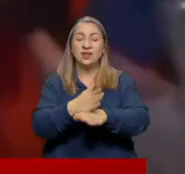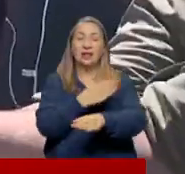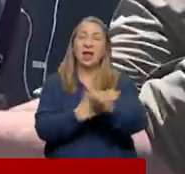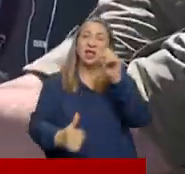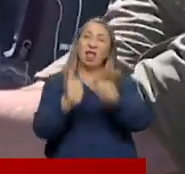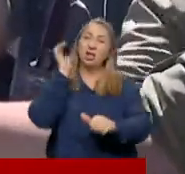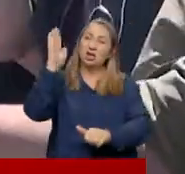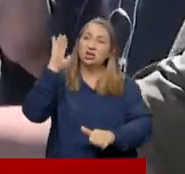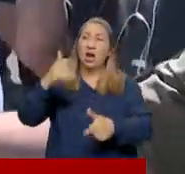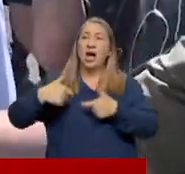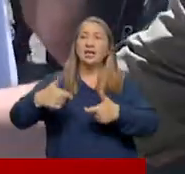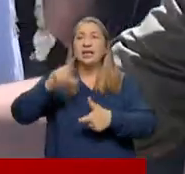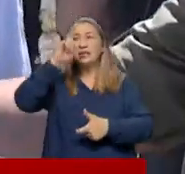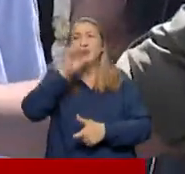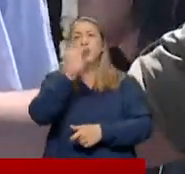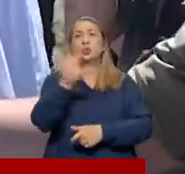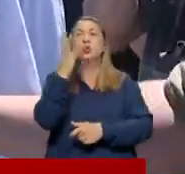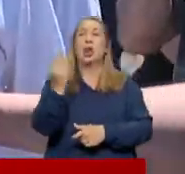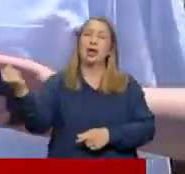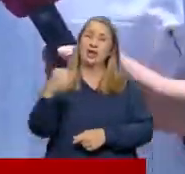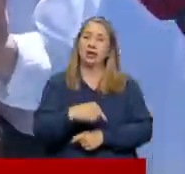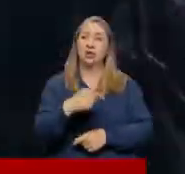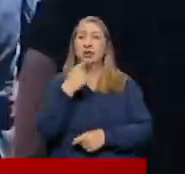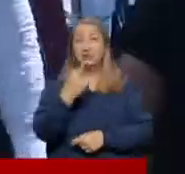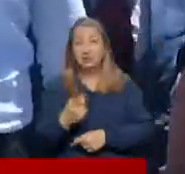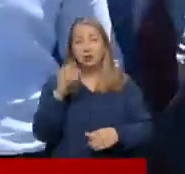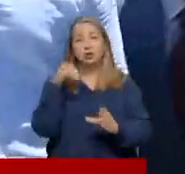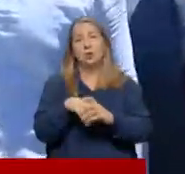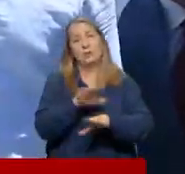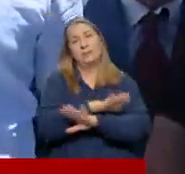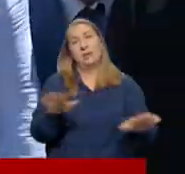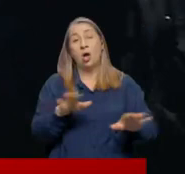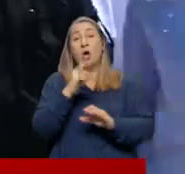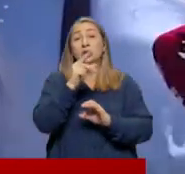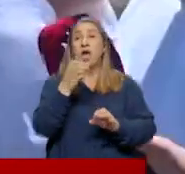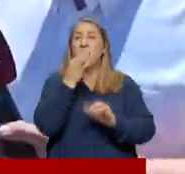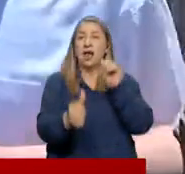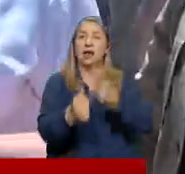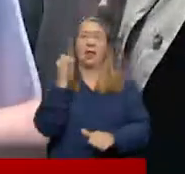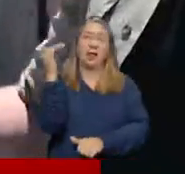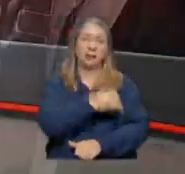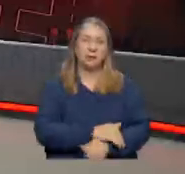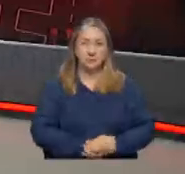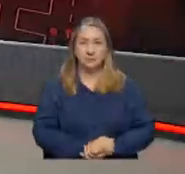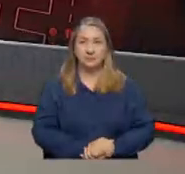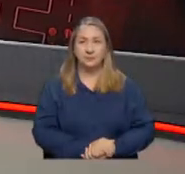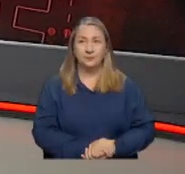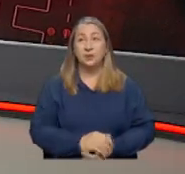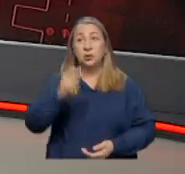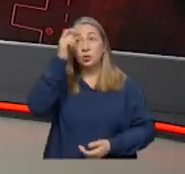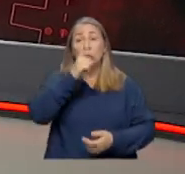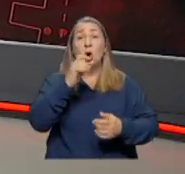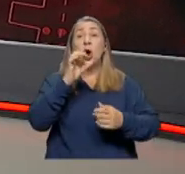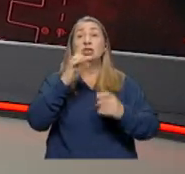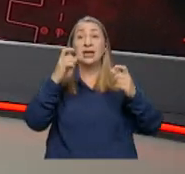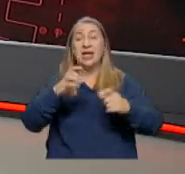vatanlarına dönecek hataya sadece turist olarak gelebilecekler Vadi ile son buldu Özdağ Ankara'ya döndük